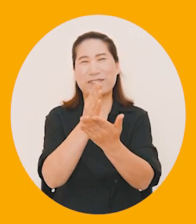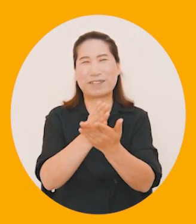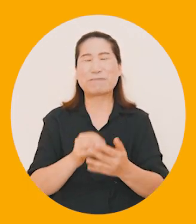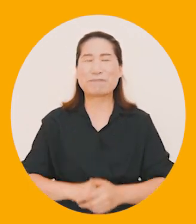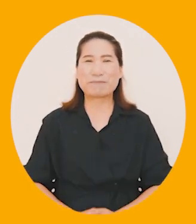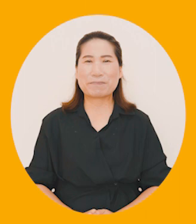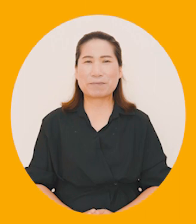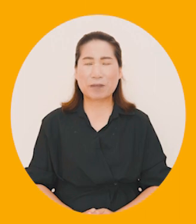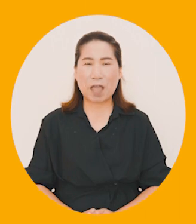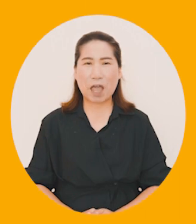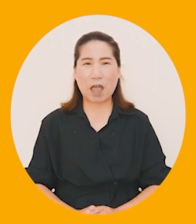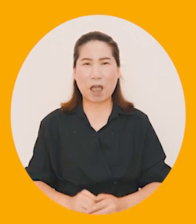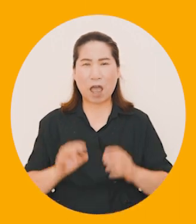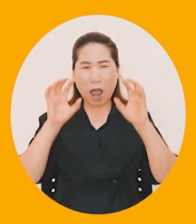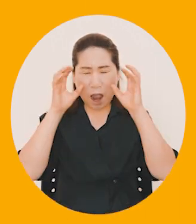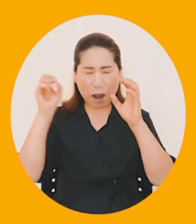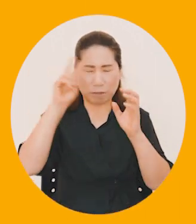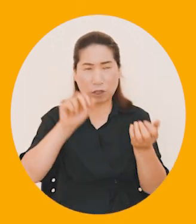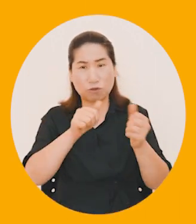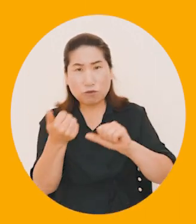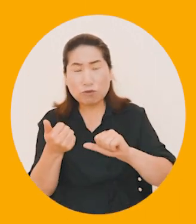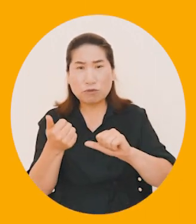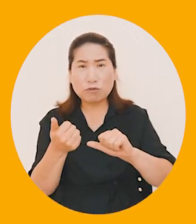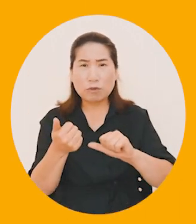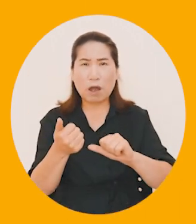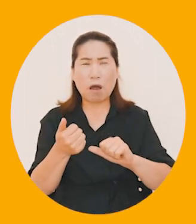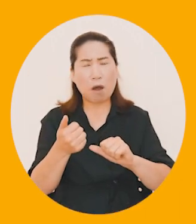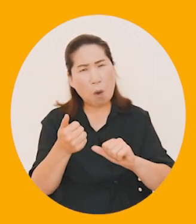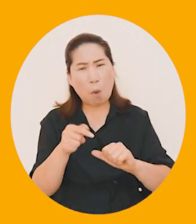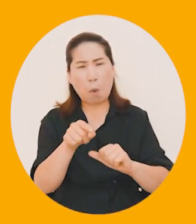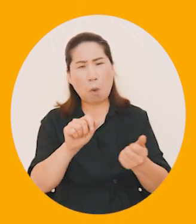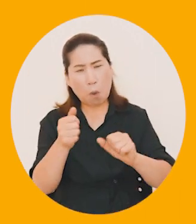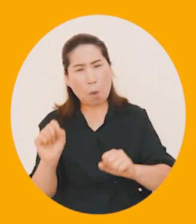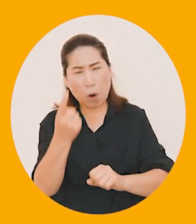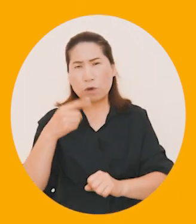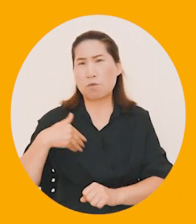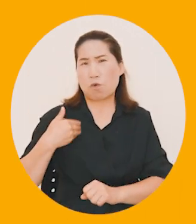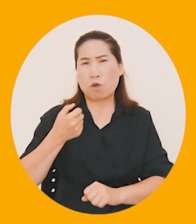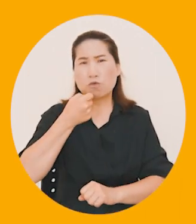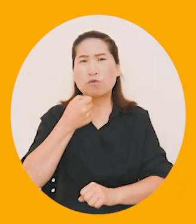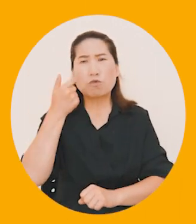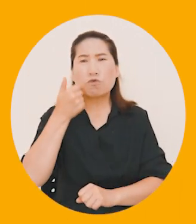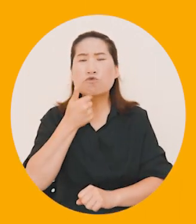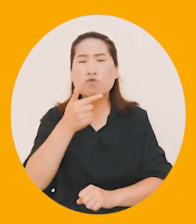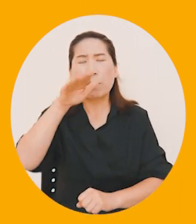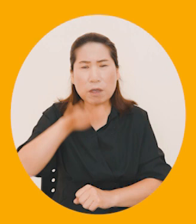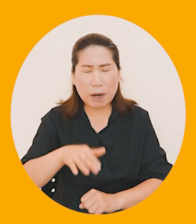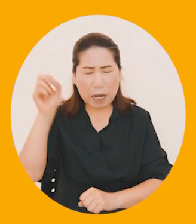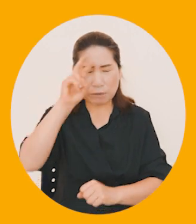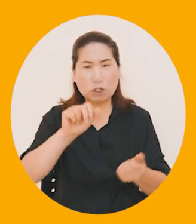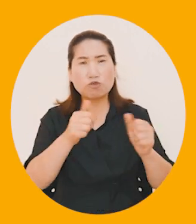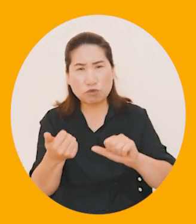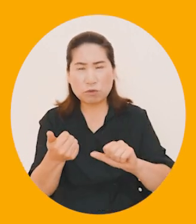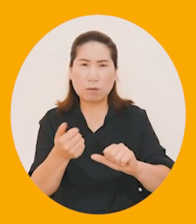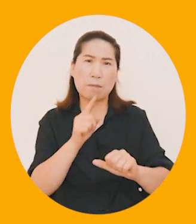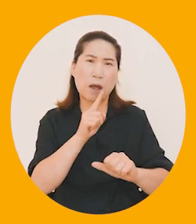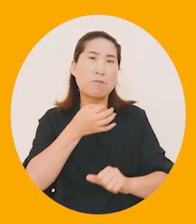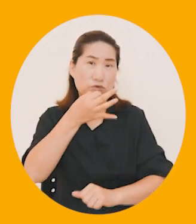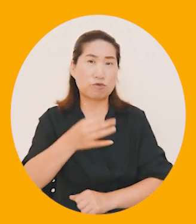없습니다. 영유아 돌연사 증후군이란 사망의 원인을 찾을 수 없는 6세 미만 영유아의 갑작스러운 죽음을